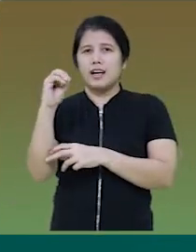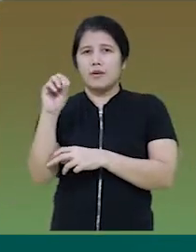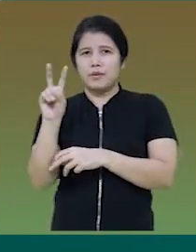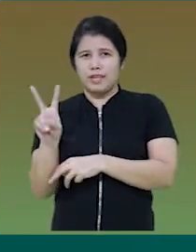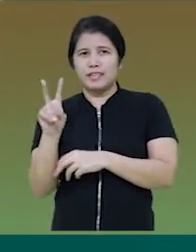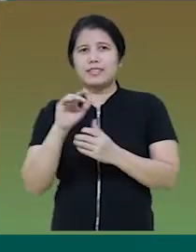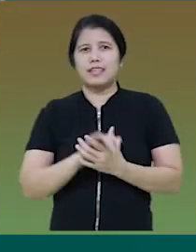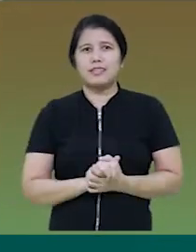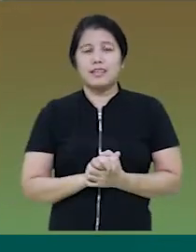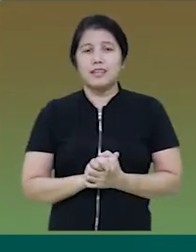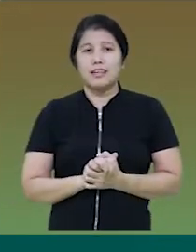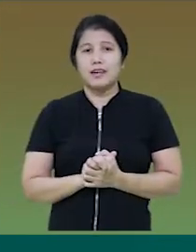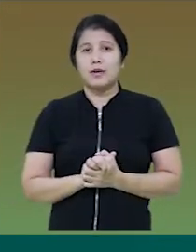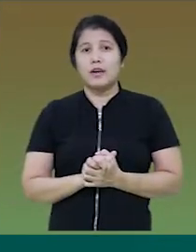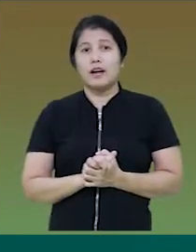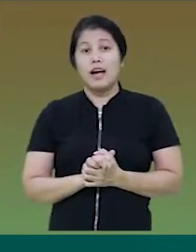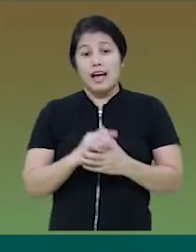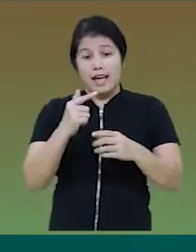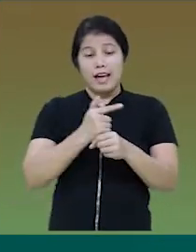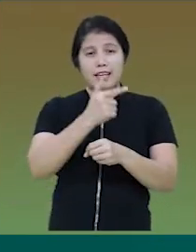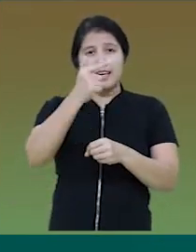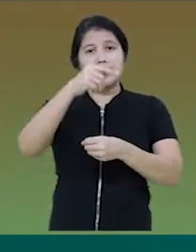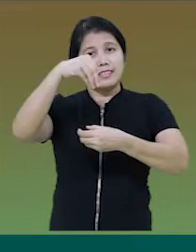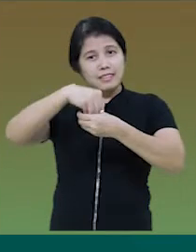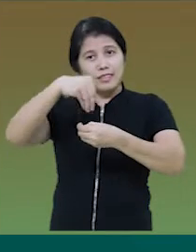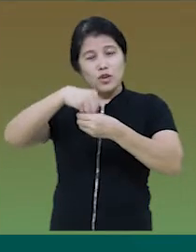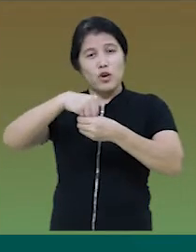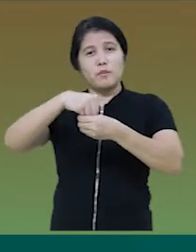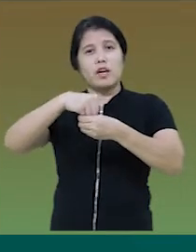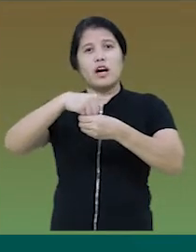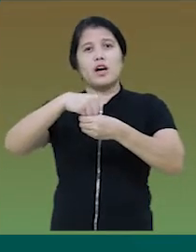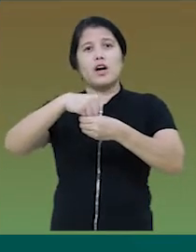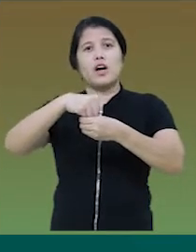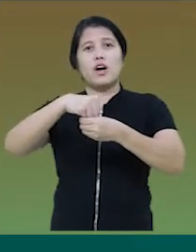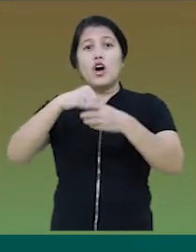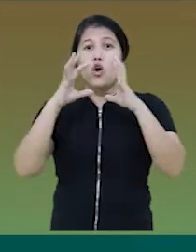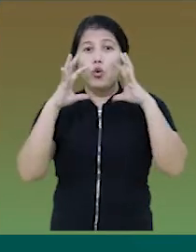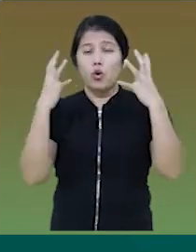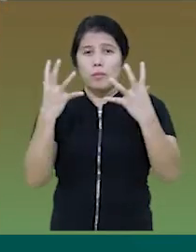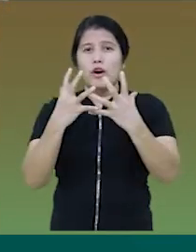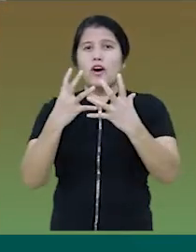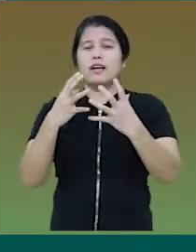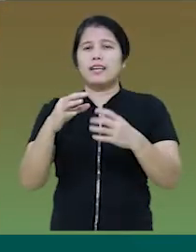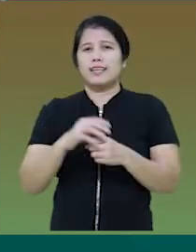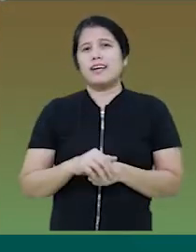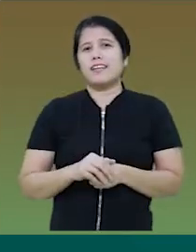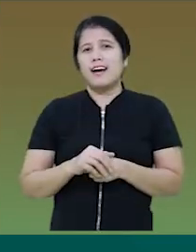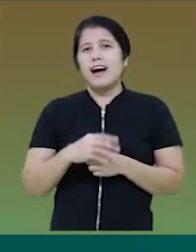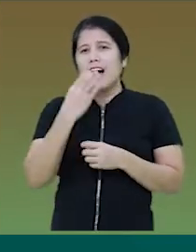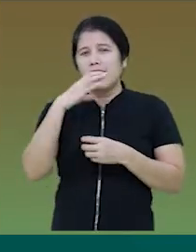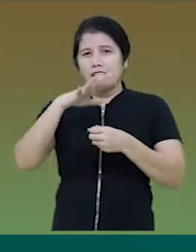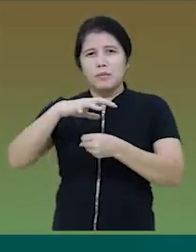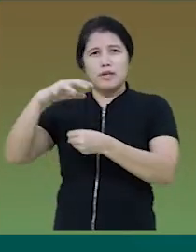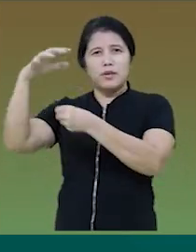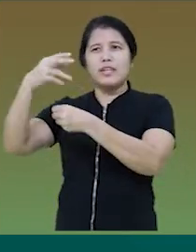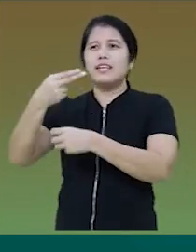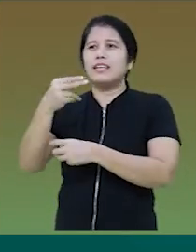carbon dioxide. Ang gas naman na nasa loob ng lobo at hot air balloon ay